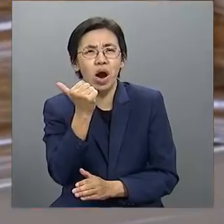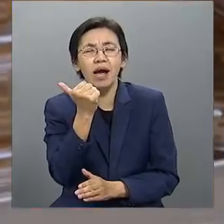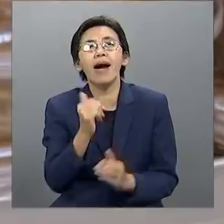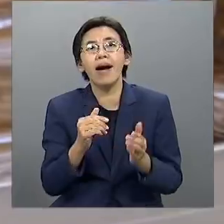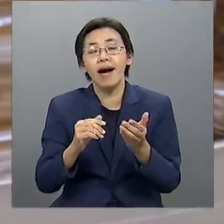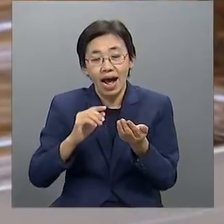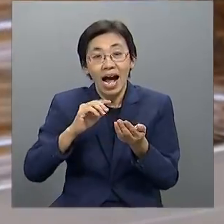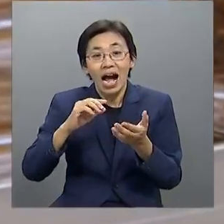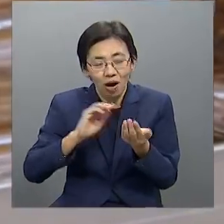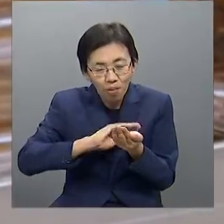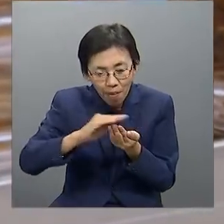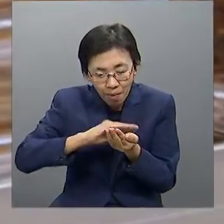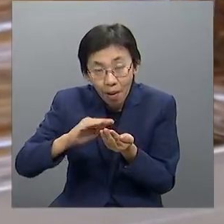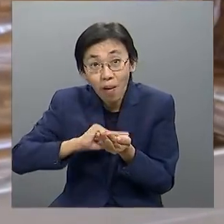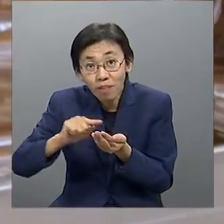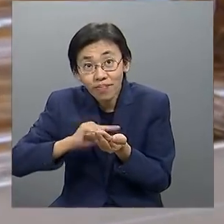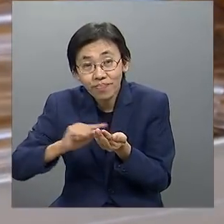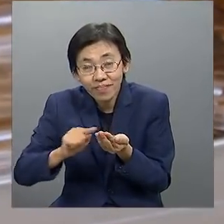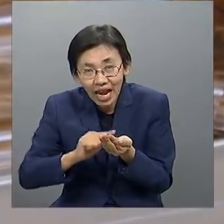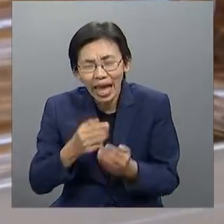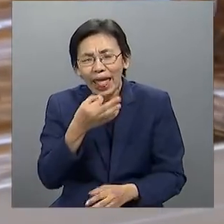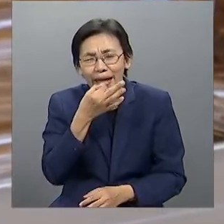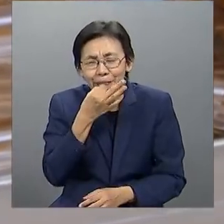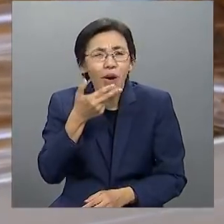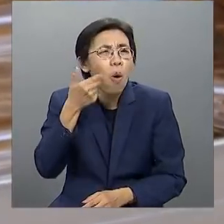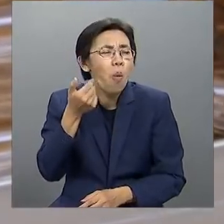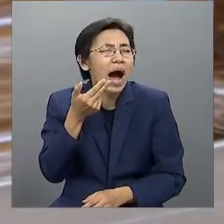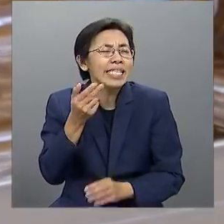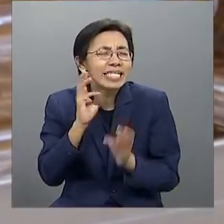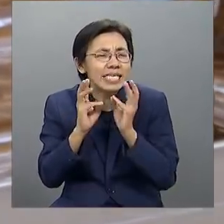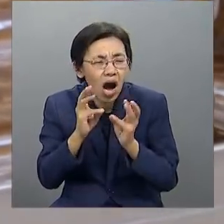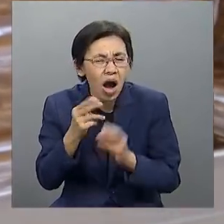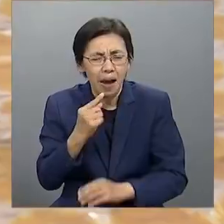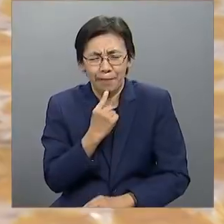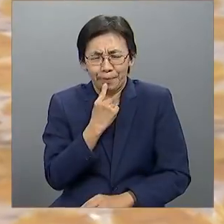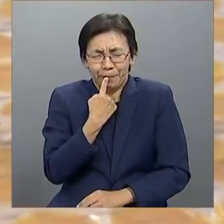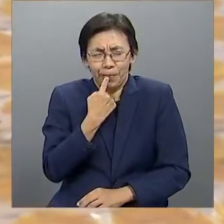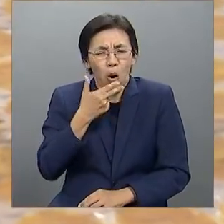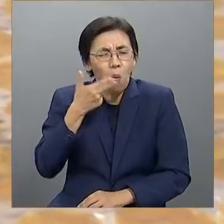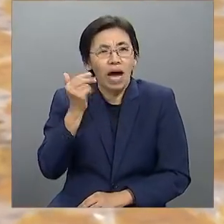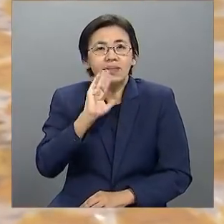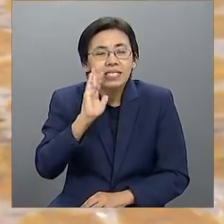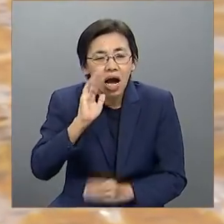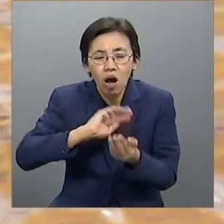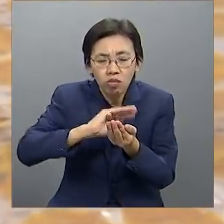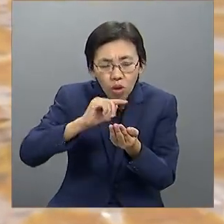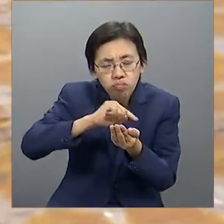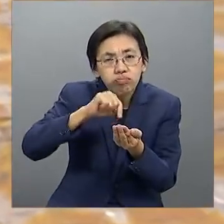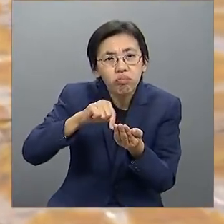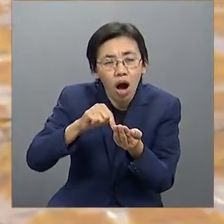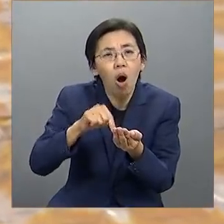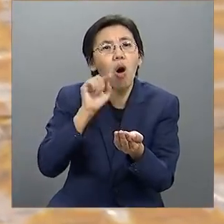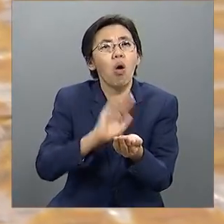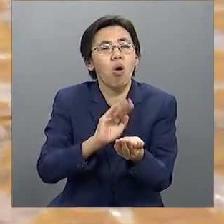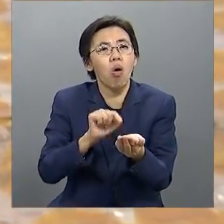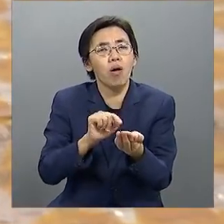ให้สุกปรุงรสด้วยเกลือแล้วก็น้ำตาลให้กลมกล่อมไม่เปรี้ยวหรือหวานเกินไปตามชนิดของผลไม้ตามรสชาติที่ได้มาแต่ละล็อตนะคะว่ากันง่าย